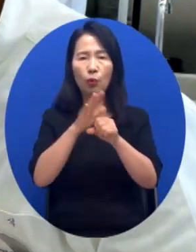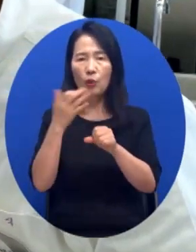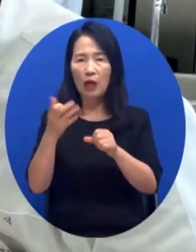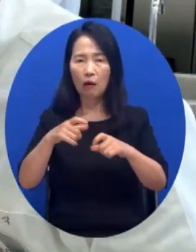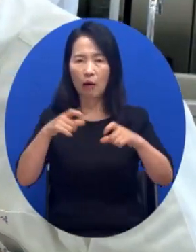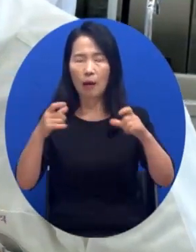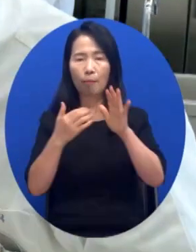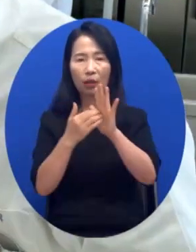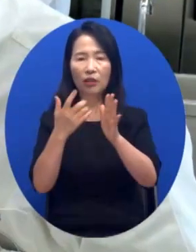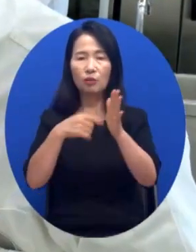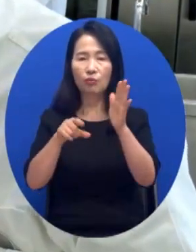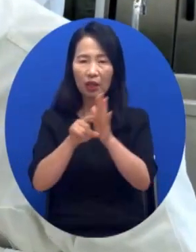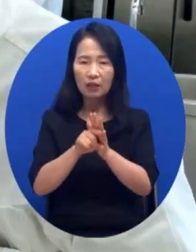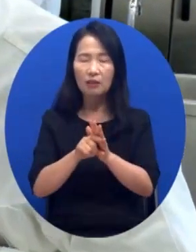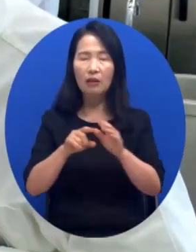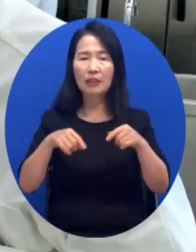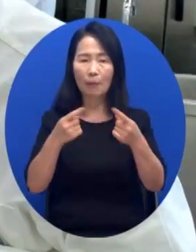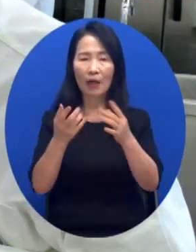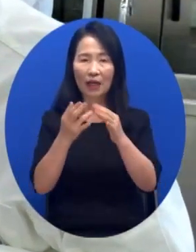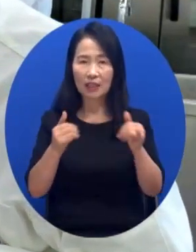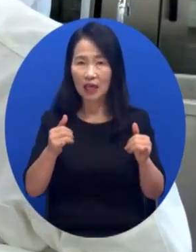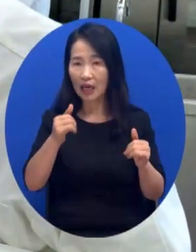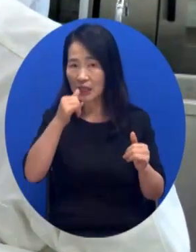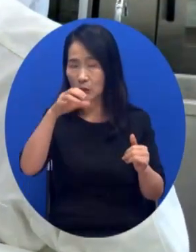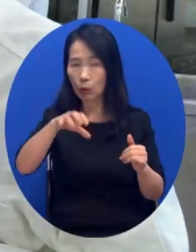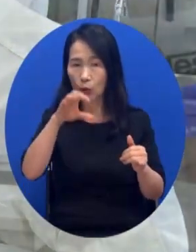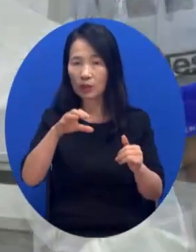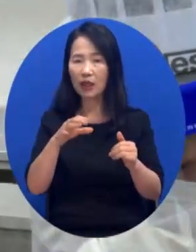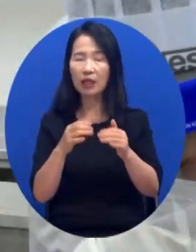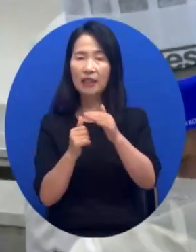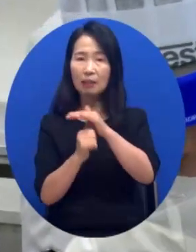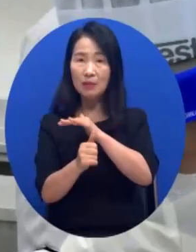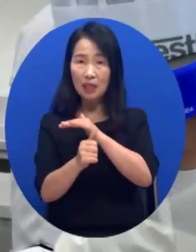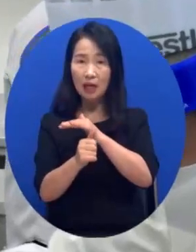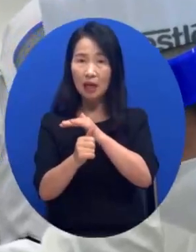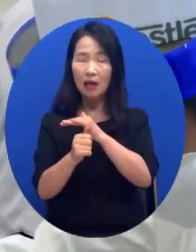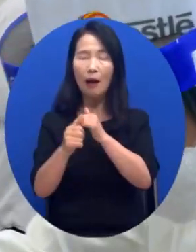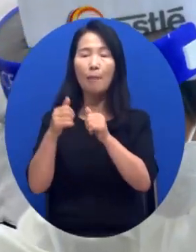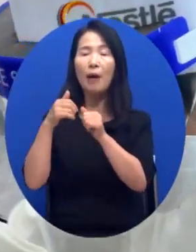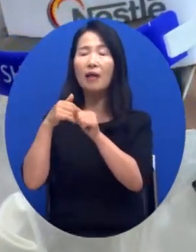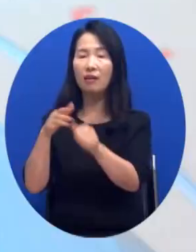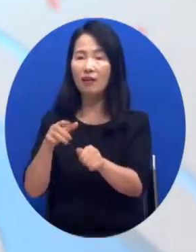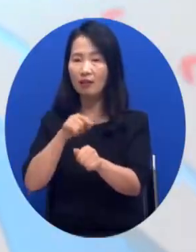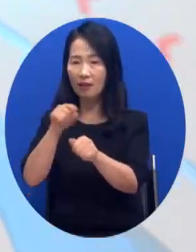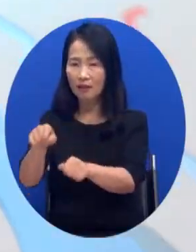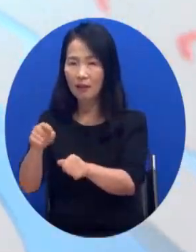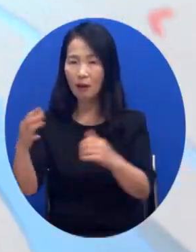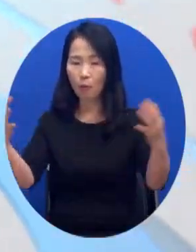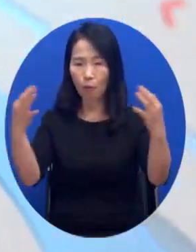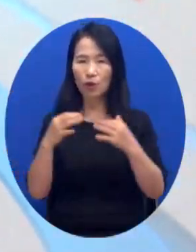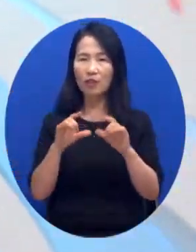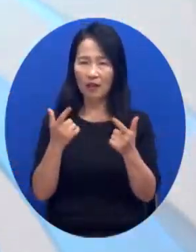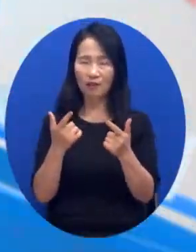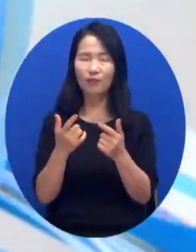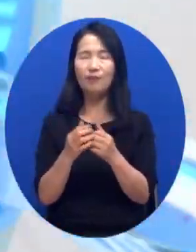위해 참가자가 있는 곳에 심사위원을 파견하는 방식으로 진행됐습니다.